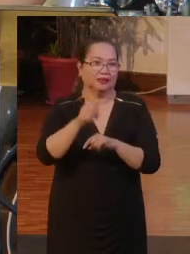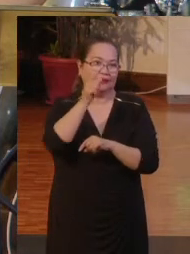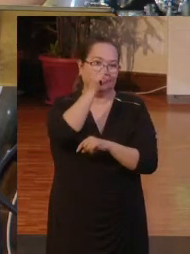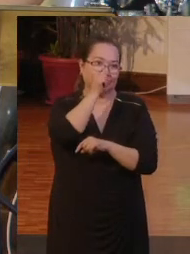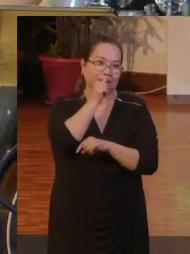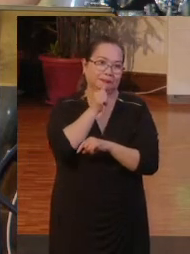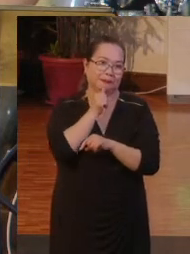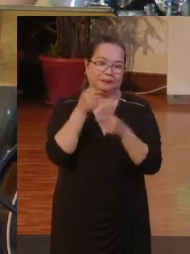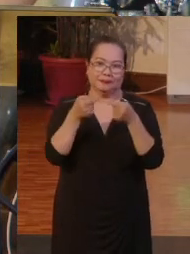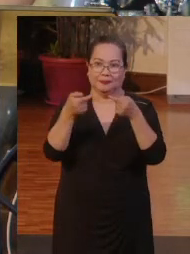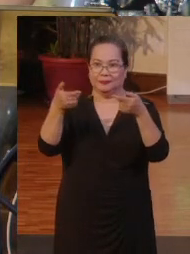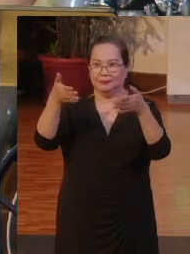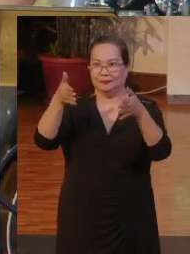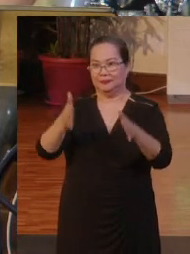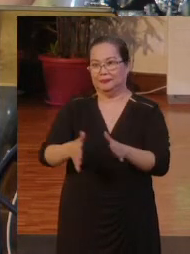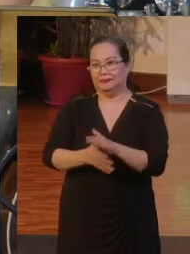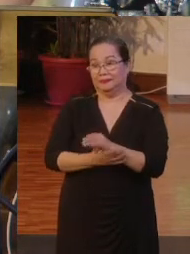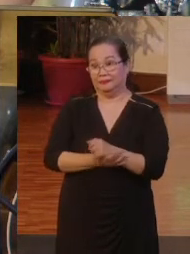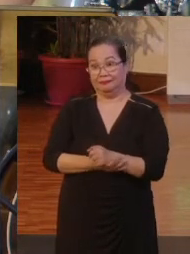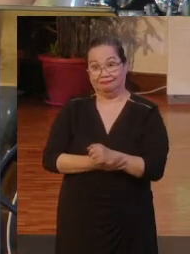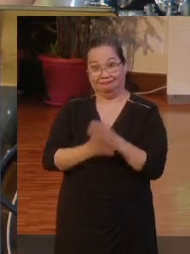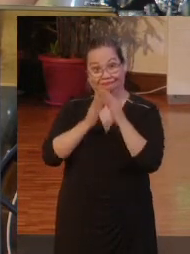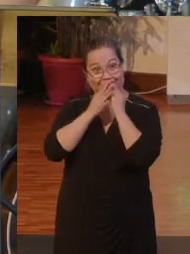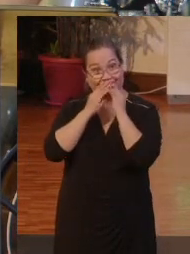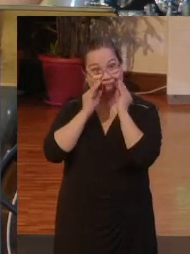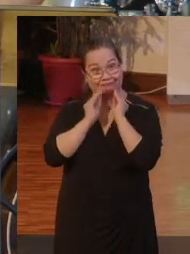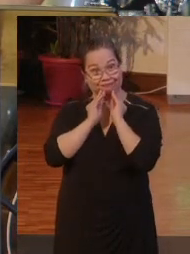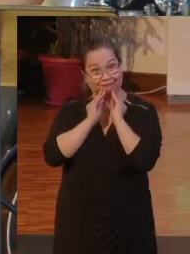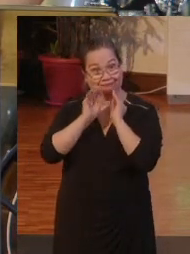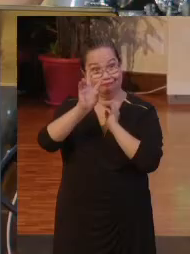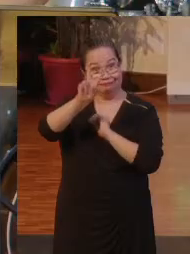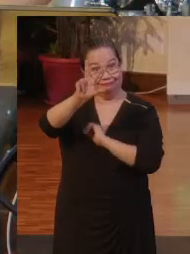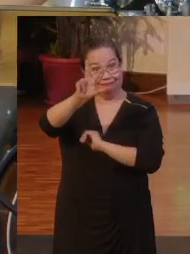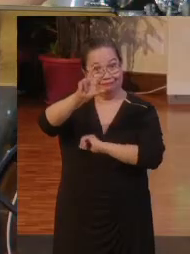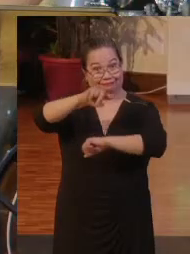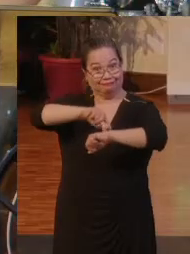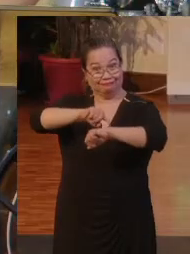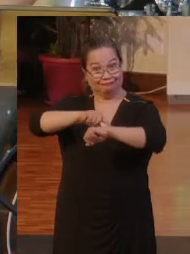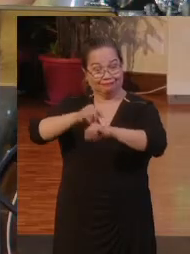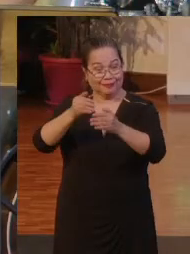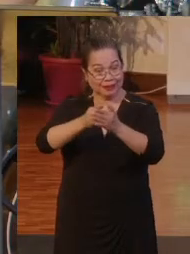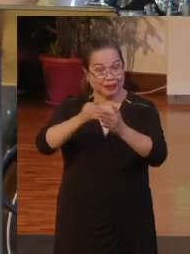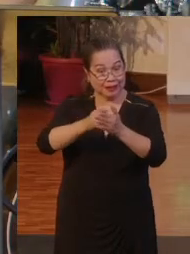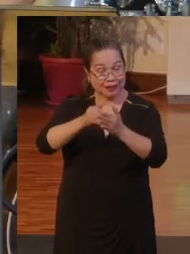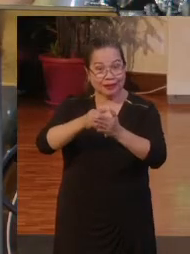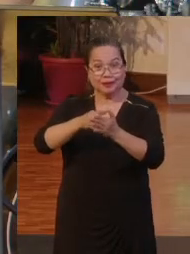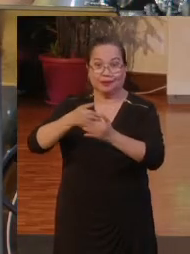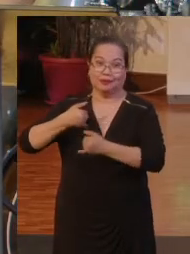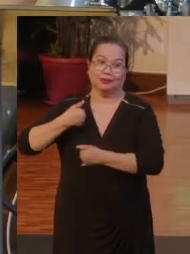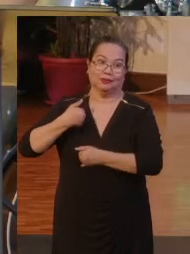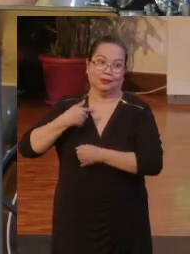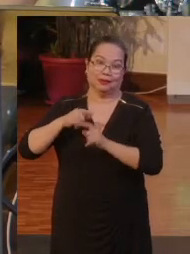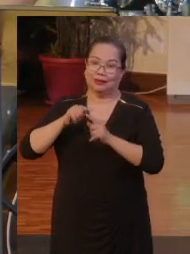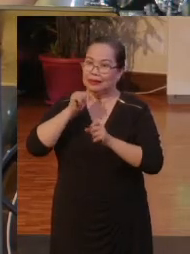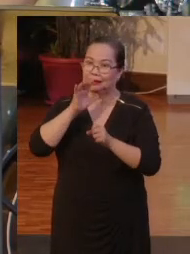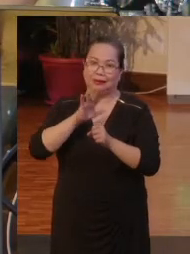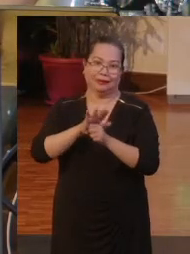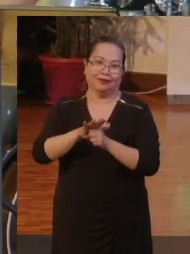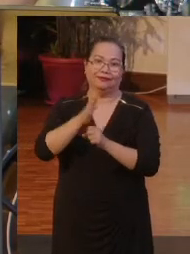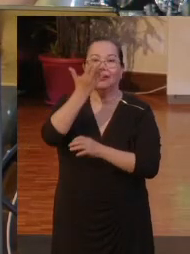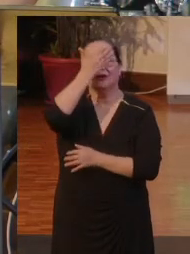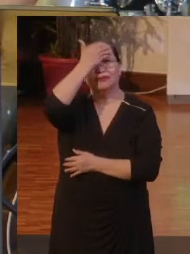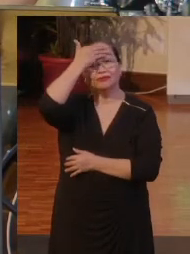enemies. Lungkot, no? Tatlong beses nila inulit, pero hindi naging sapat.